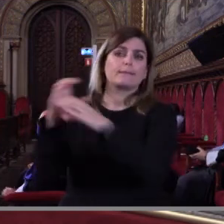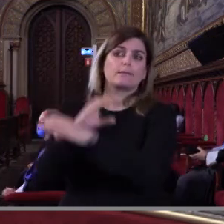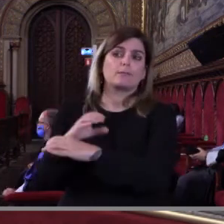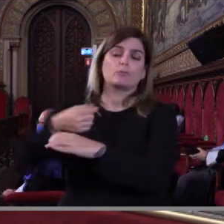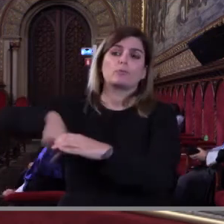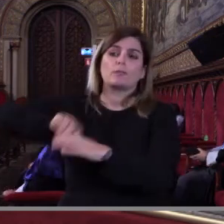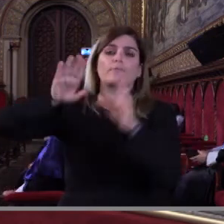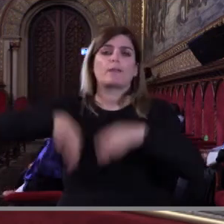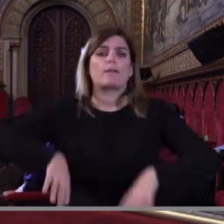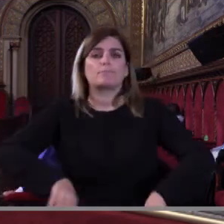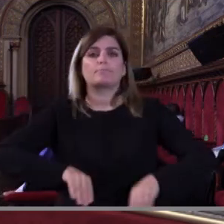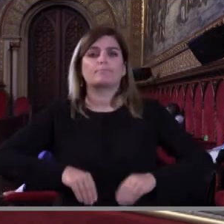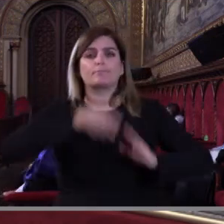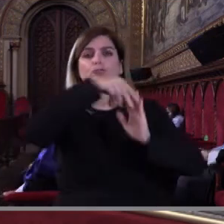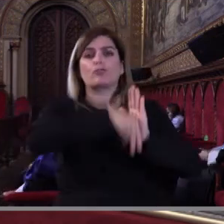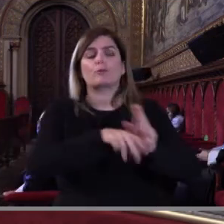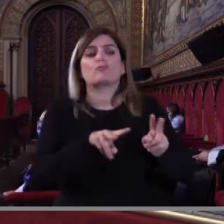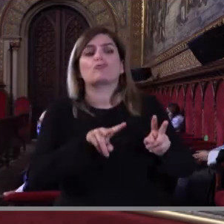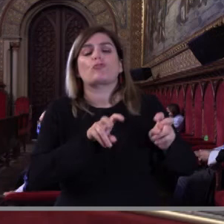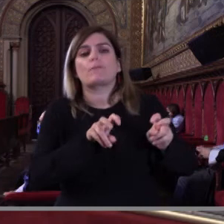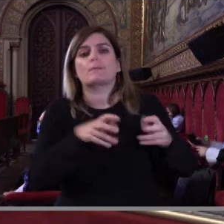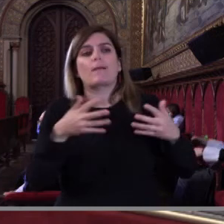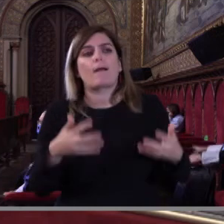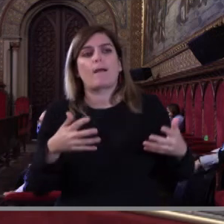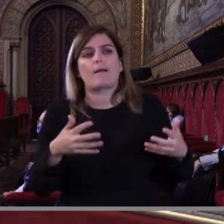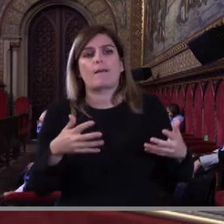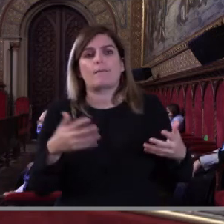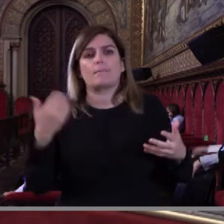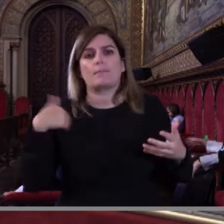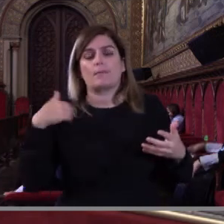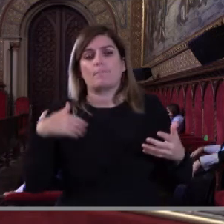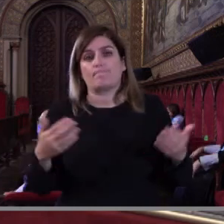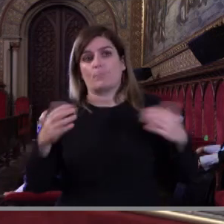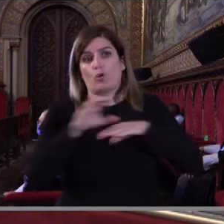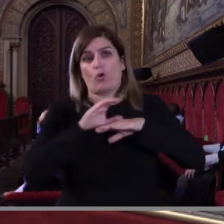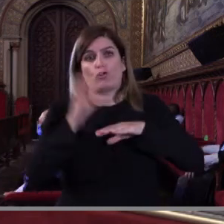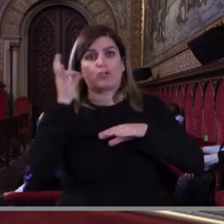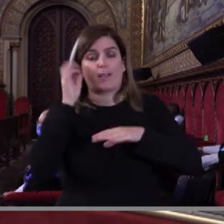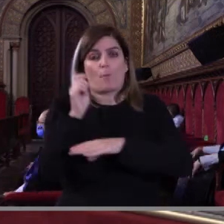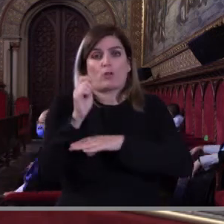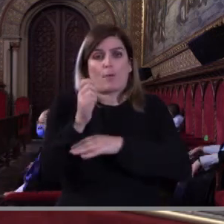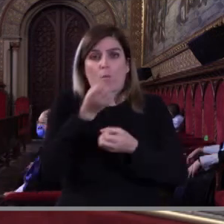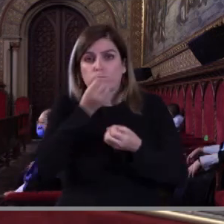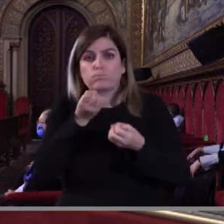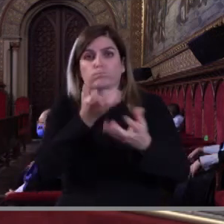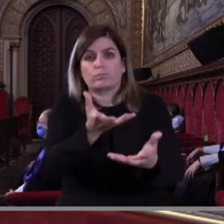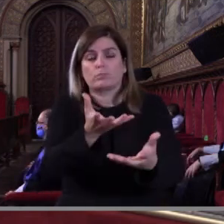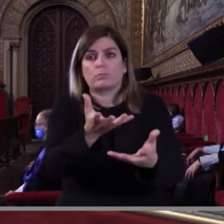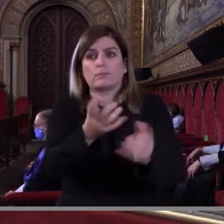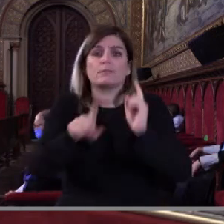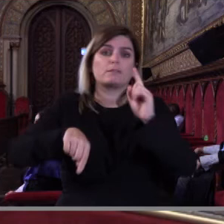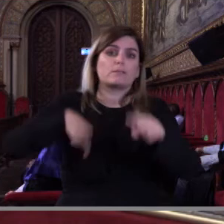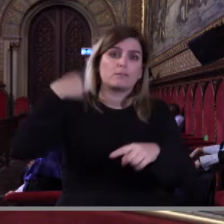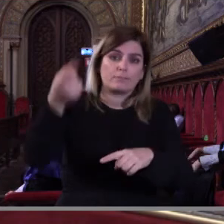hem adoptat unes mesures que ara la consellera portaveu comunicarà oficialment i que tindran